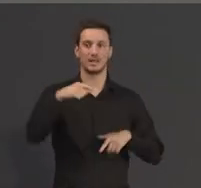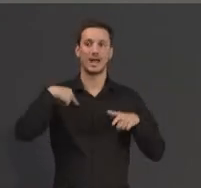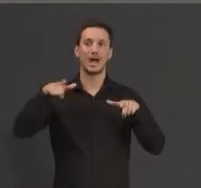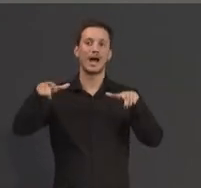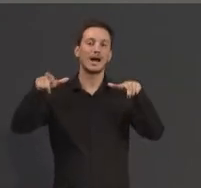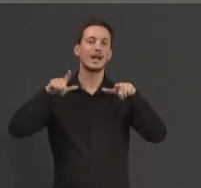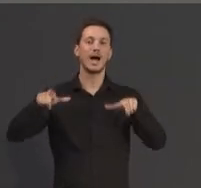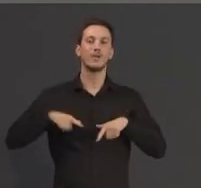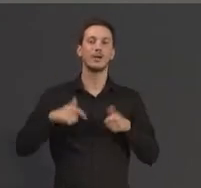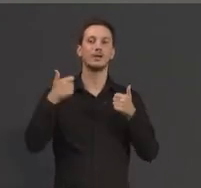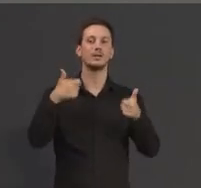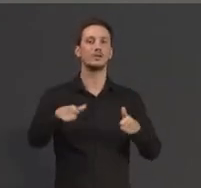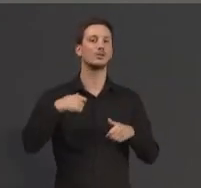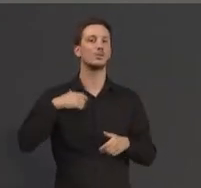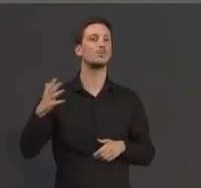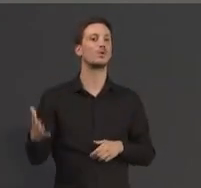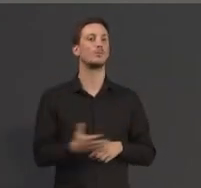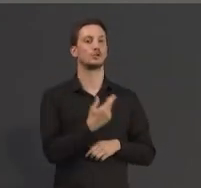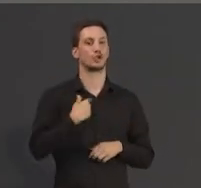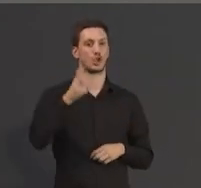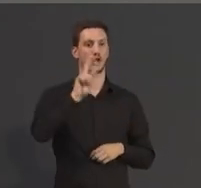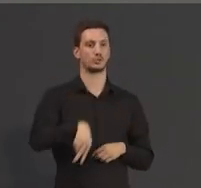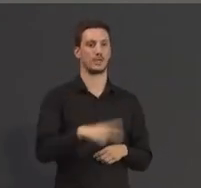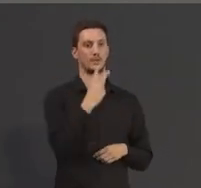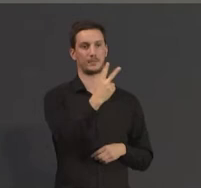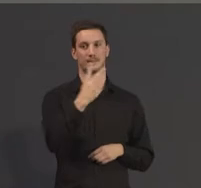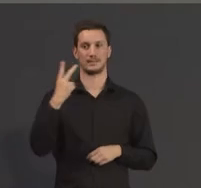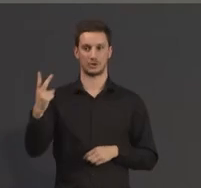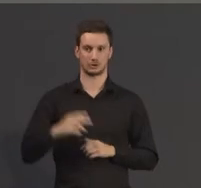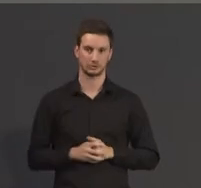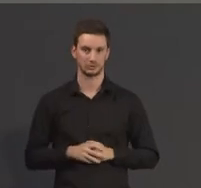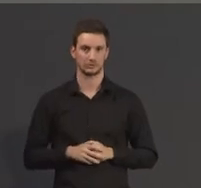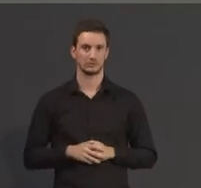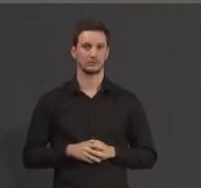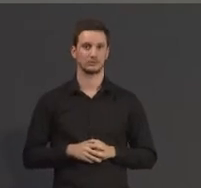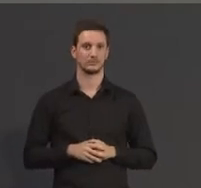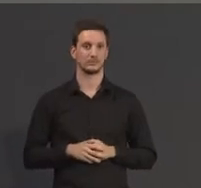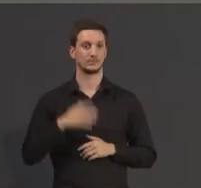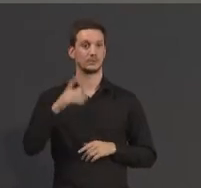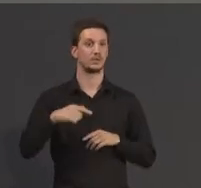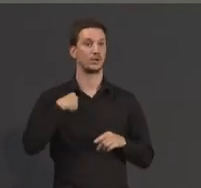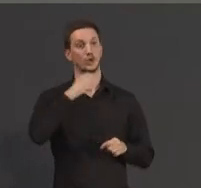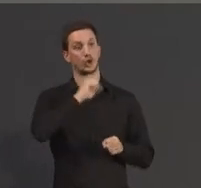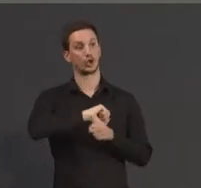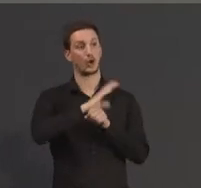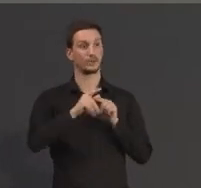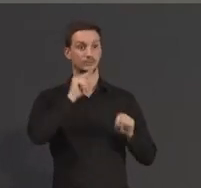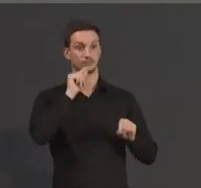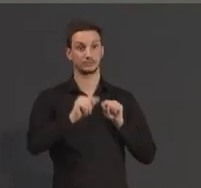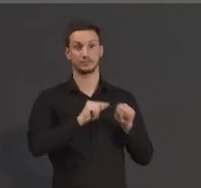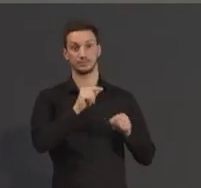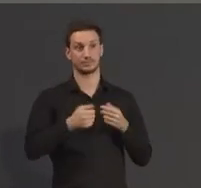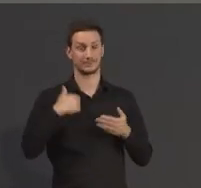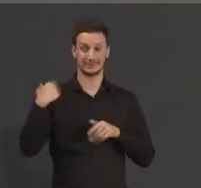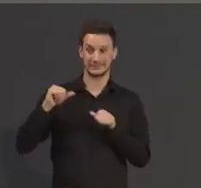i graduades de la promoció 2022. L'augment de contagis de Covid-19 durant les